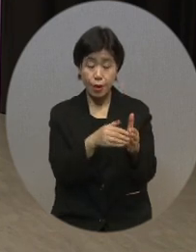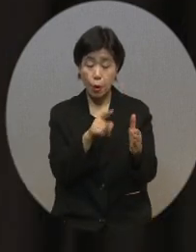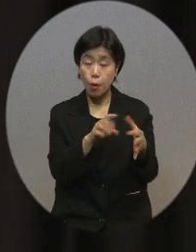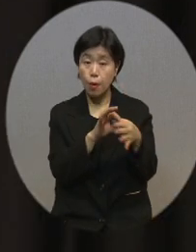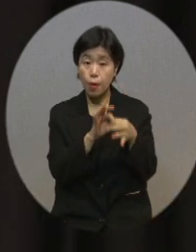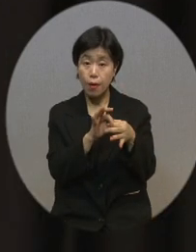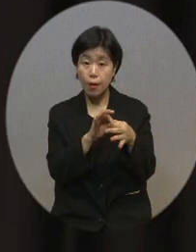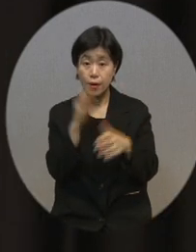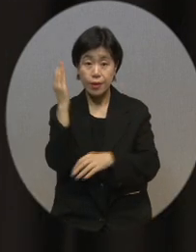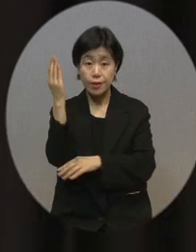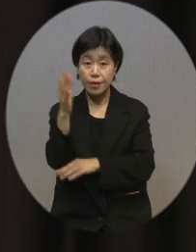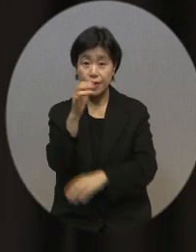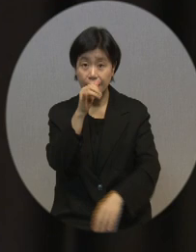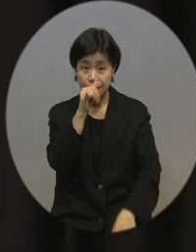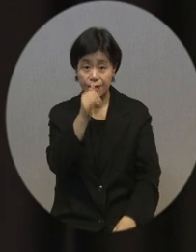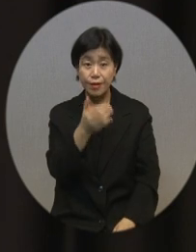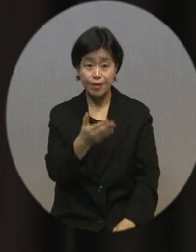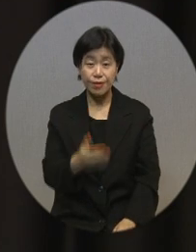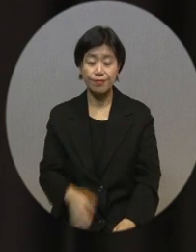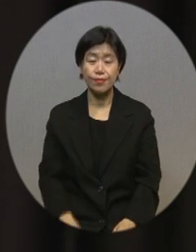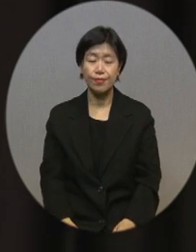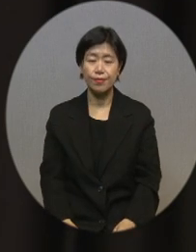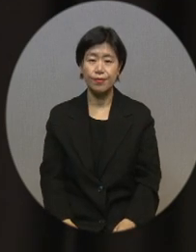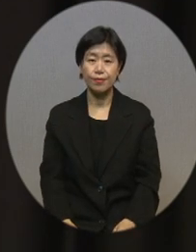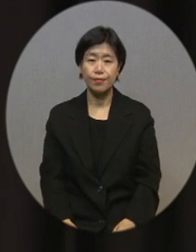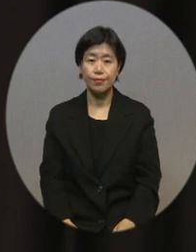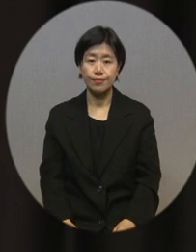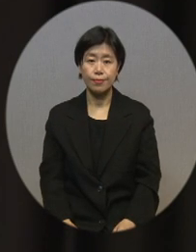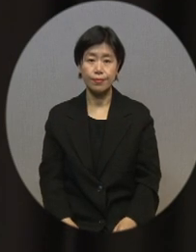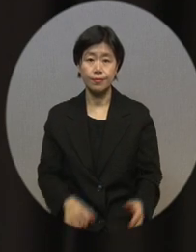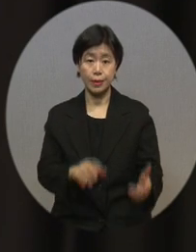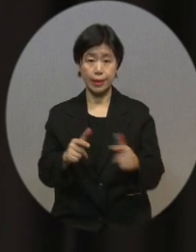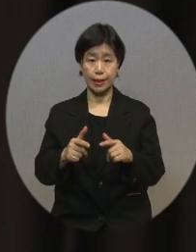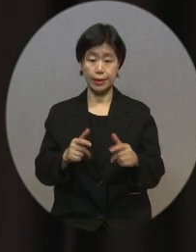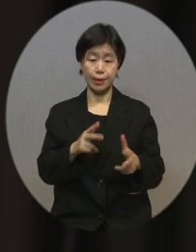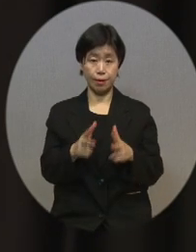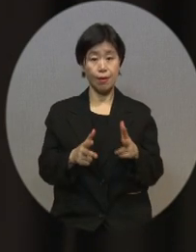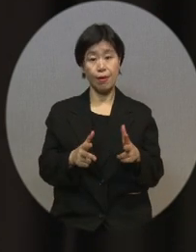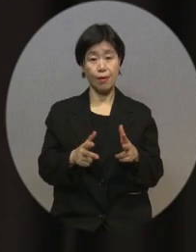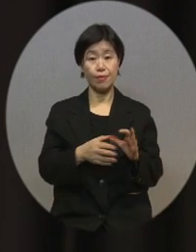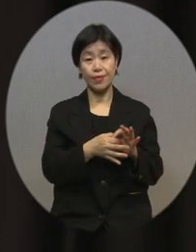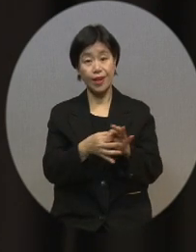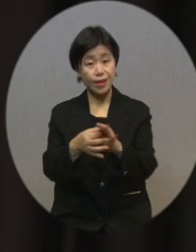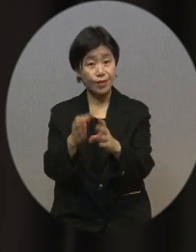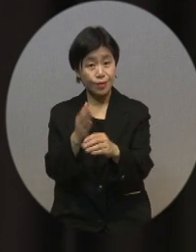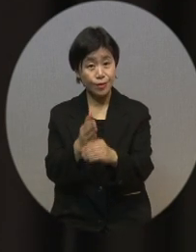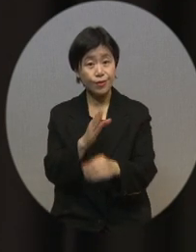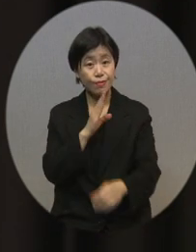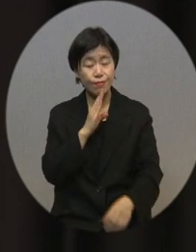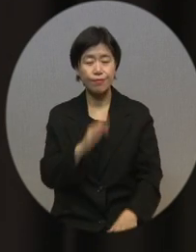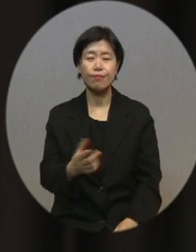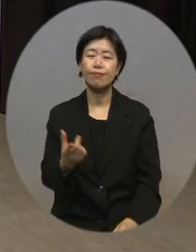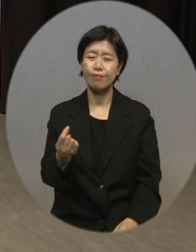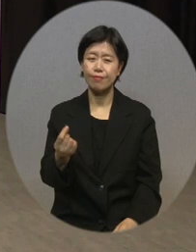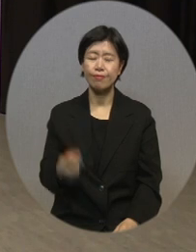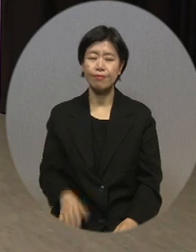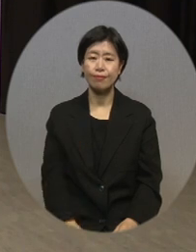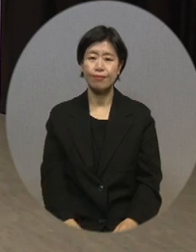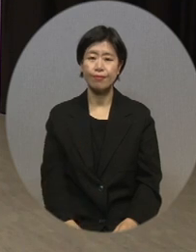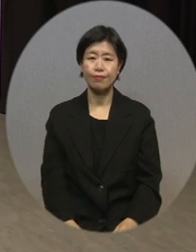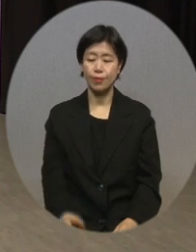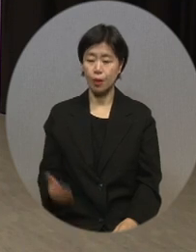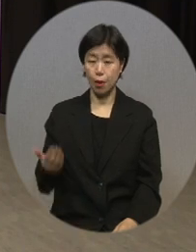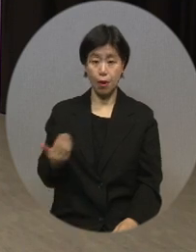예. 세미나도 하시고 예. 뭐 각종 일들을 예. 벌이고 계신 것 같아요. 예. 그래서